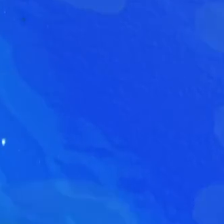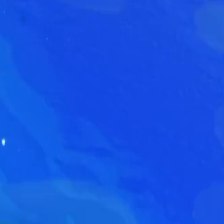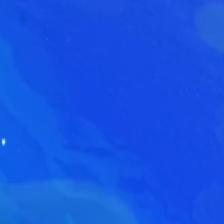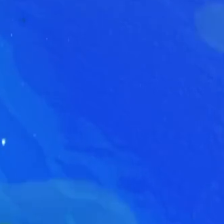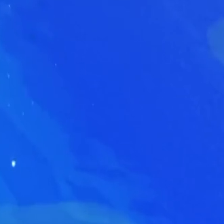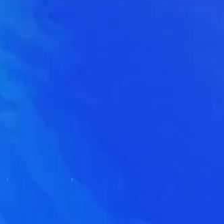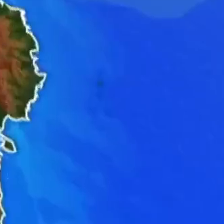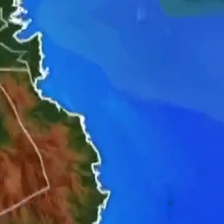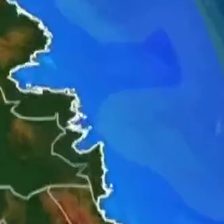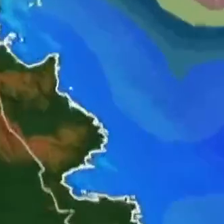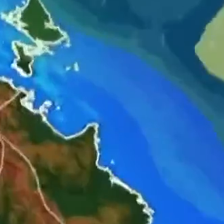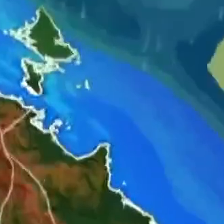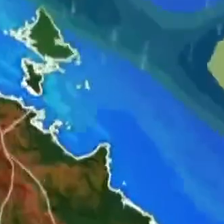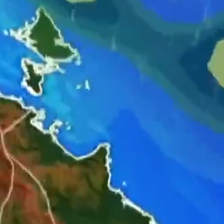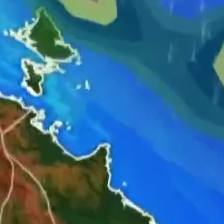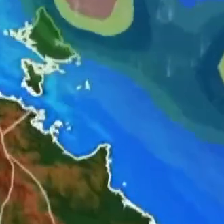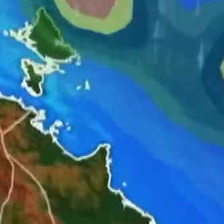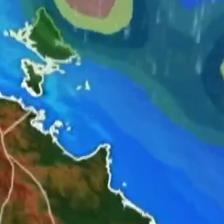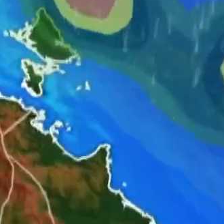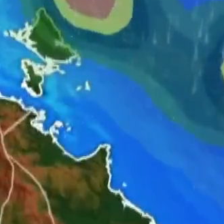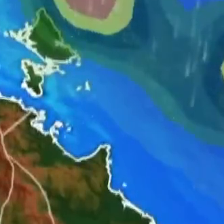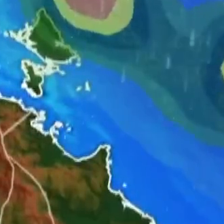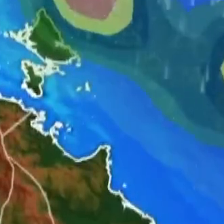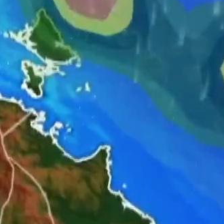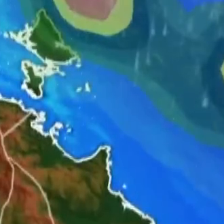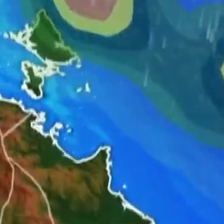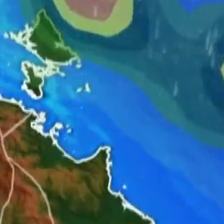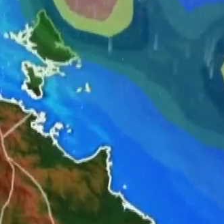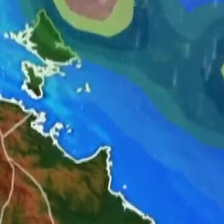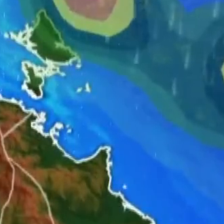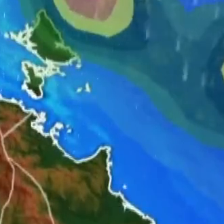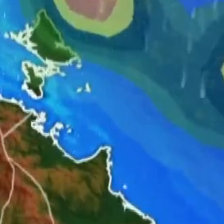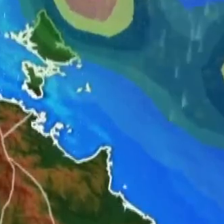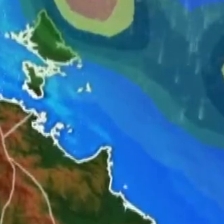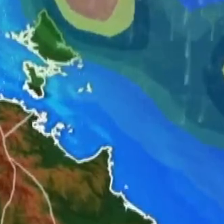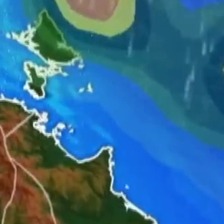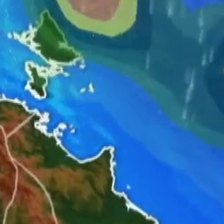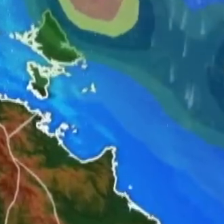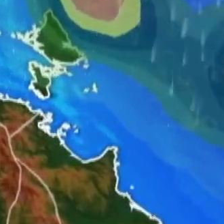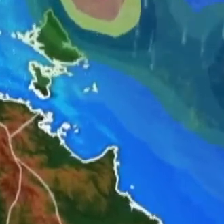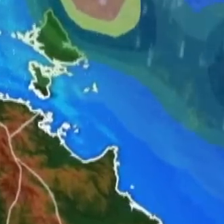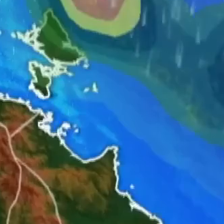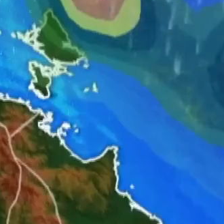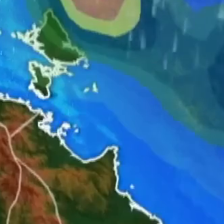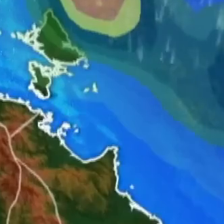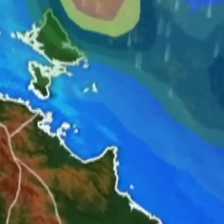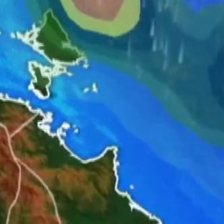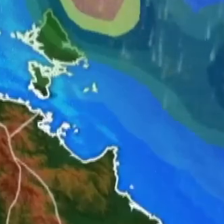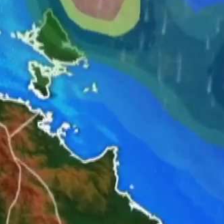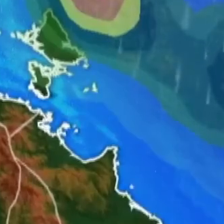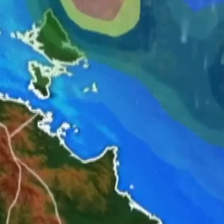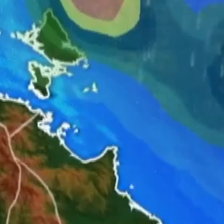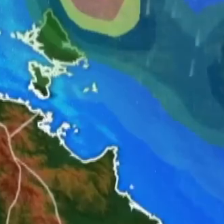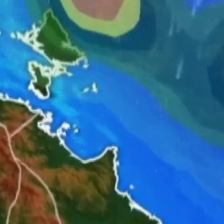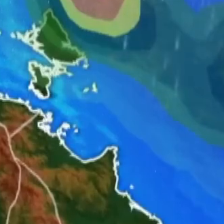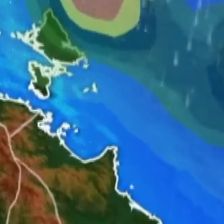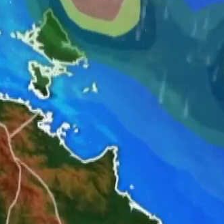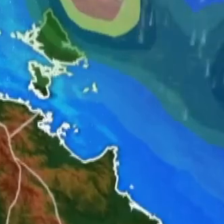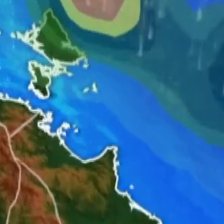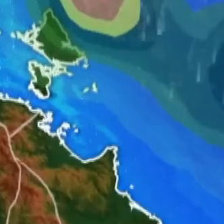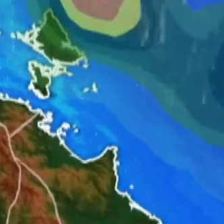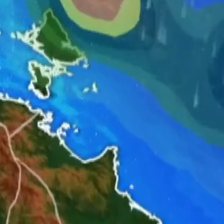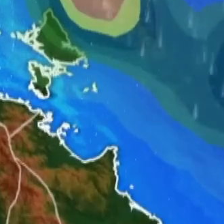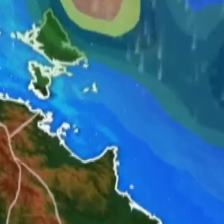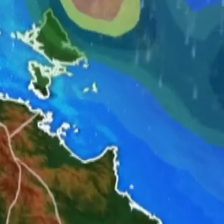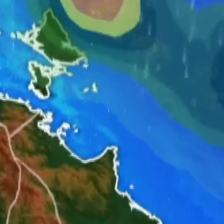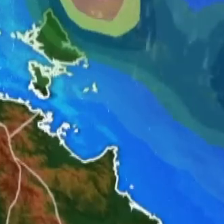sa Visayas maghapon bukas, sa umaga sa may Southern Samar, sa Leyte, dito po sa Siquijor at Negros Island may malalakas na